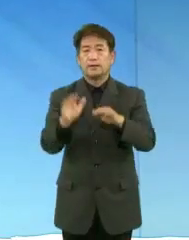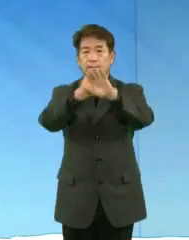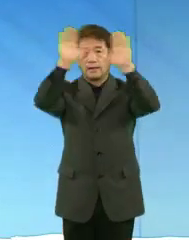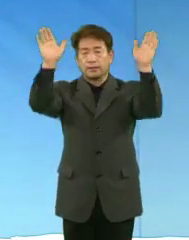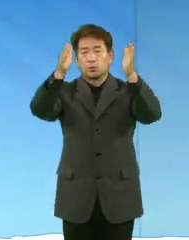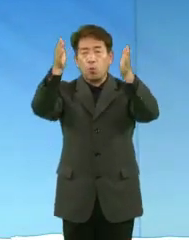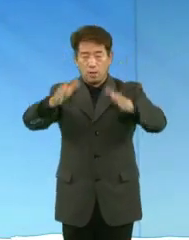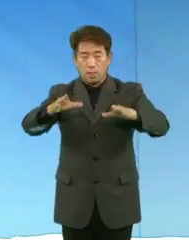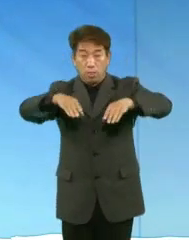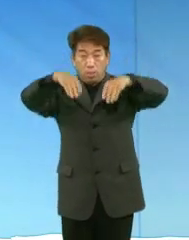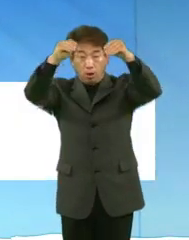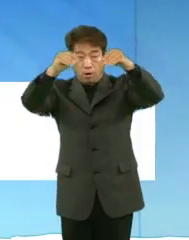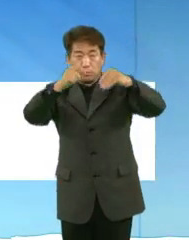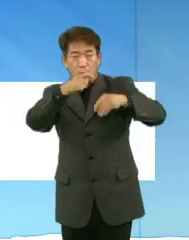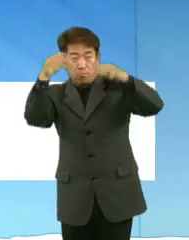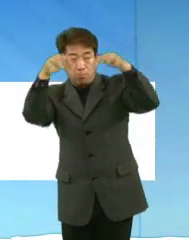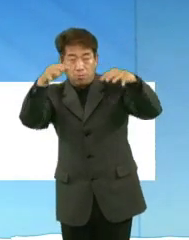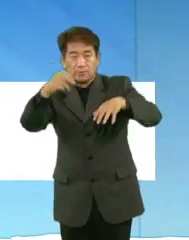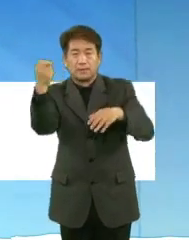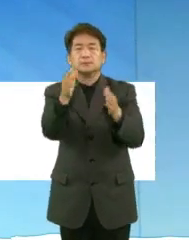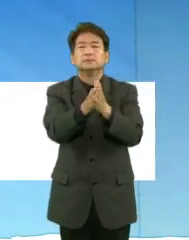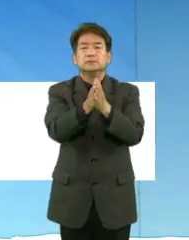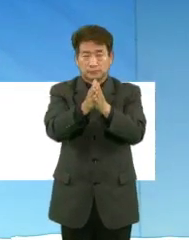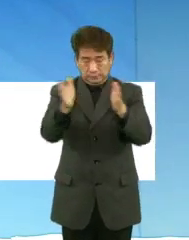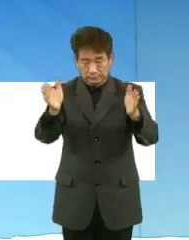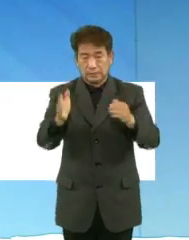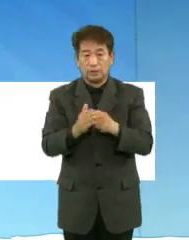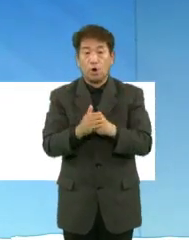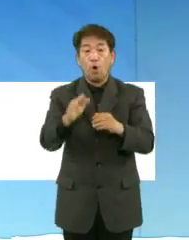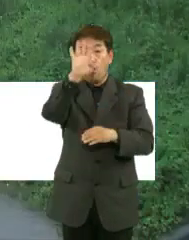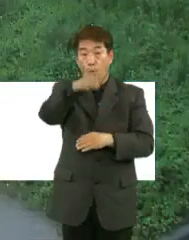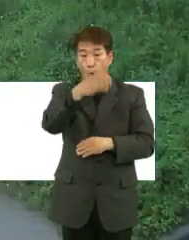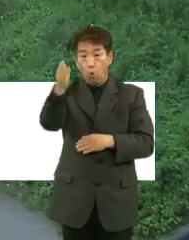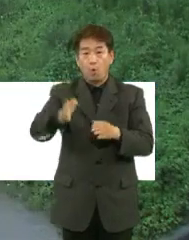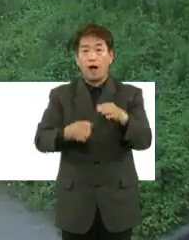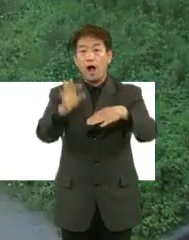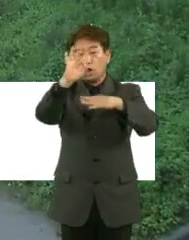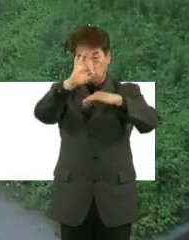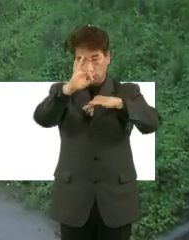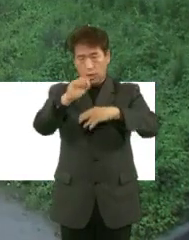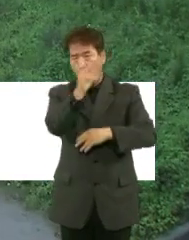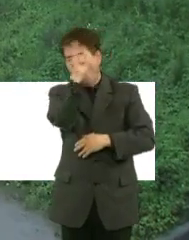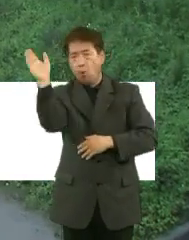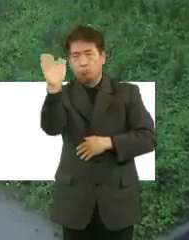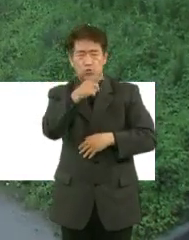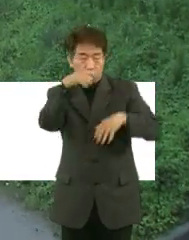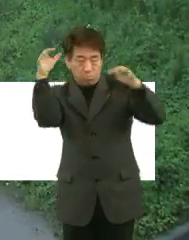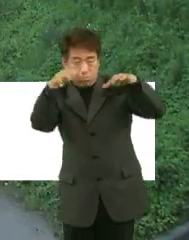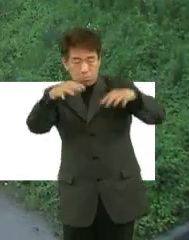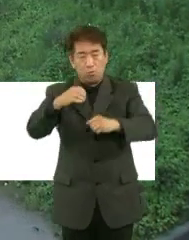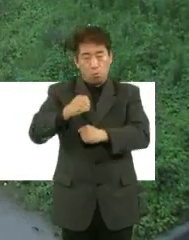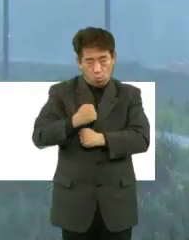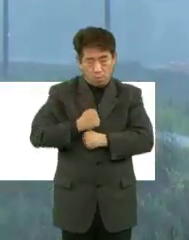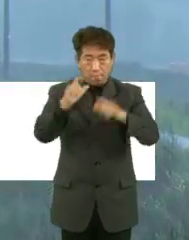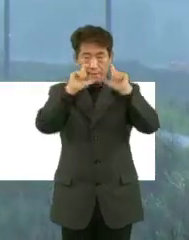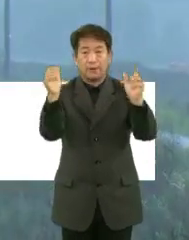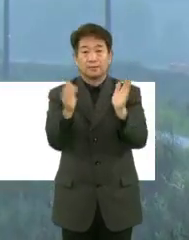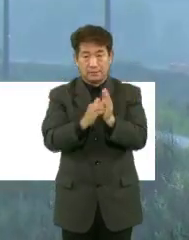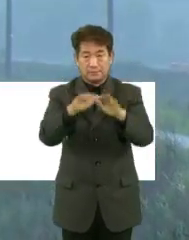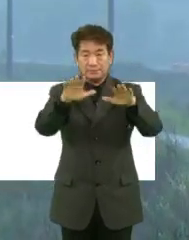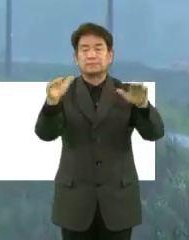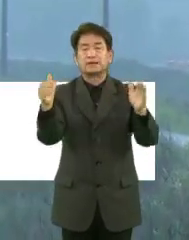낮 동안 소강 상태를 보이던 장맛비가 다시 시작되면서 보령과 서천에 오후부터 호우주의보가 내려졌습니다. 현재까지